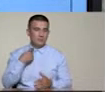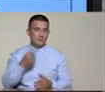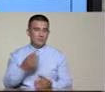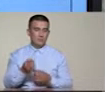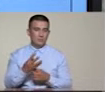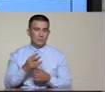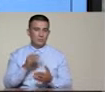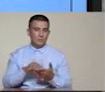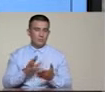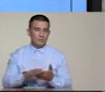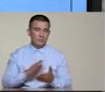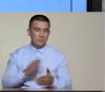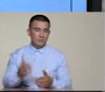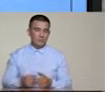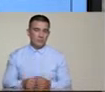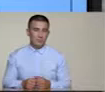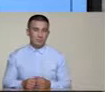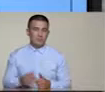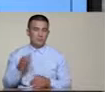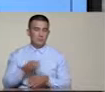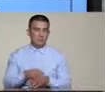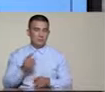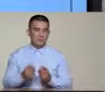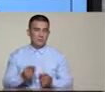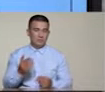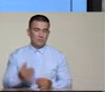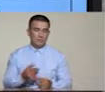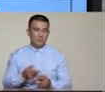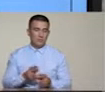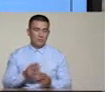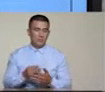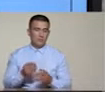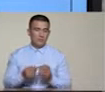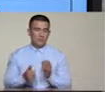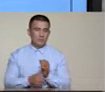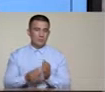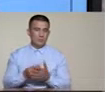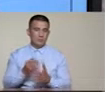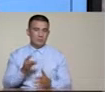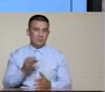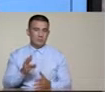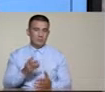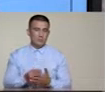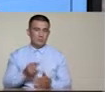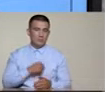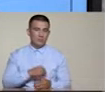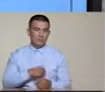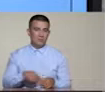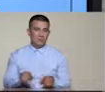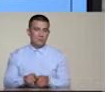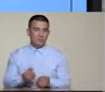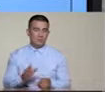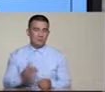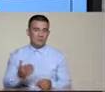sifatida ko'rsatilgan ekan. Aslida esa 16 rim raqami mana bunday ko'rinishga